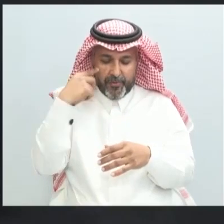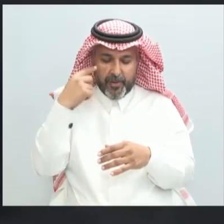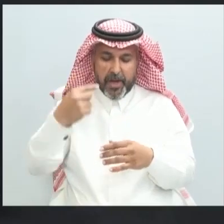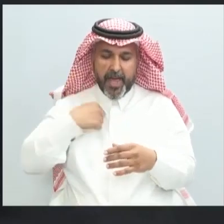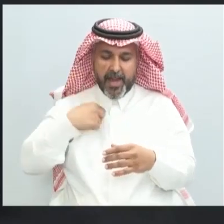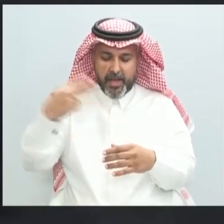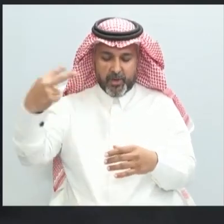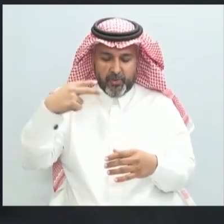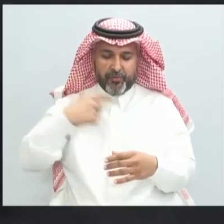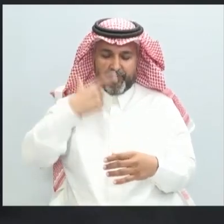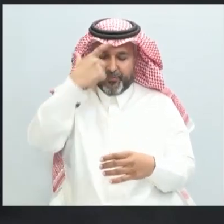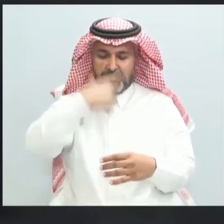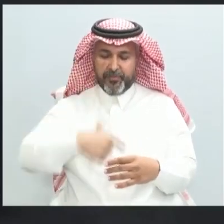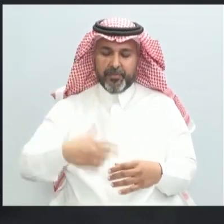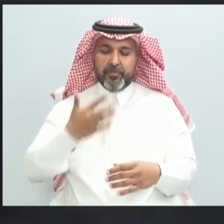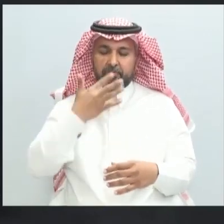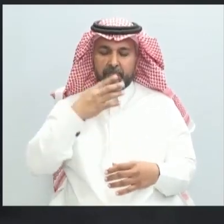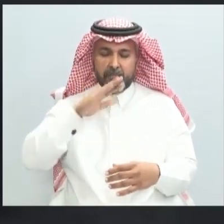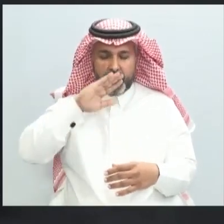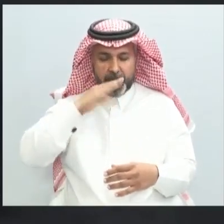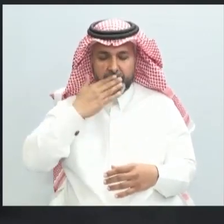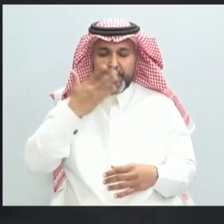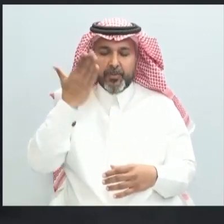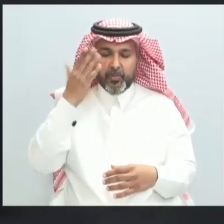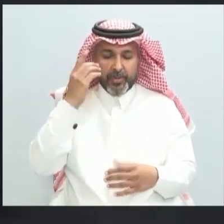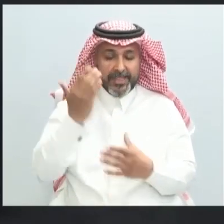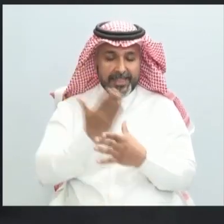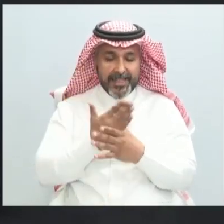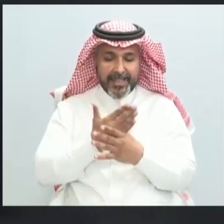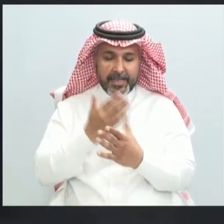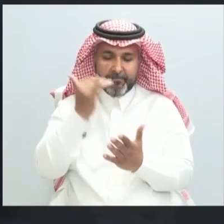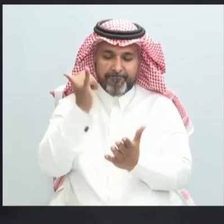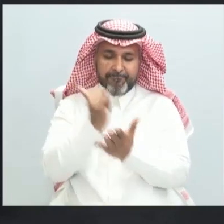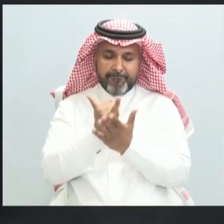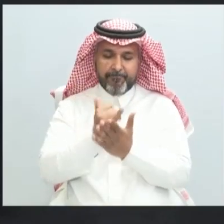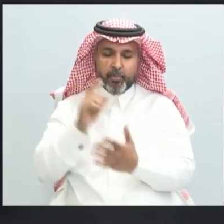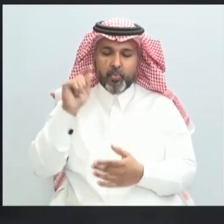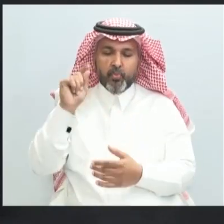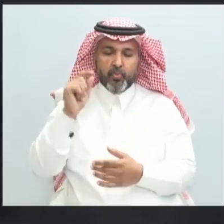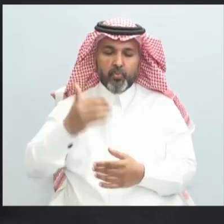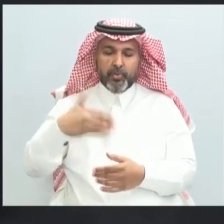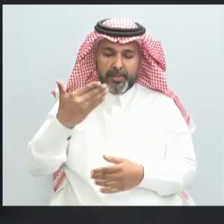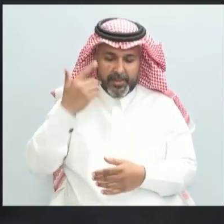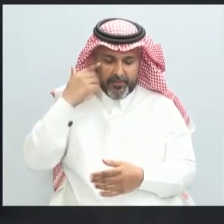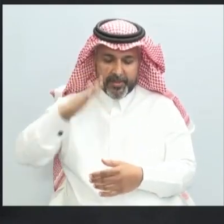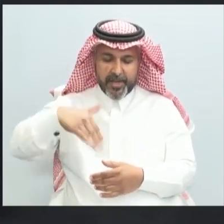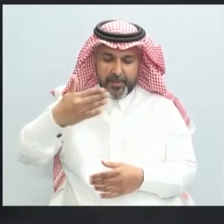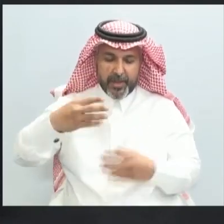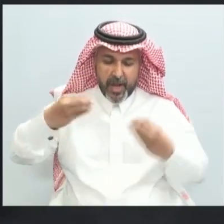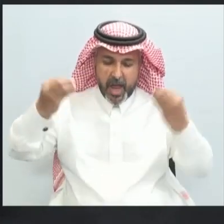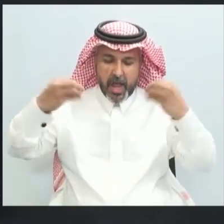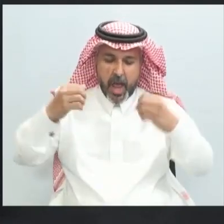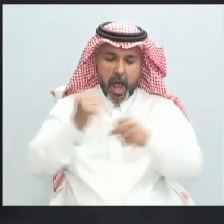بك باداء الاعمال الموكله اليك وتحمل النتائج وتحمل